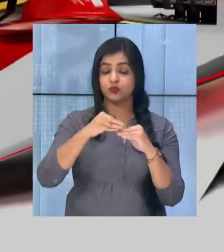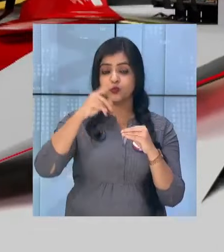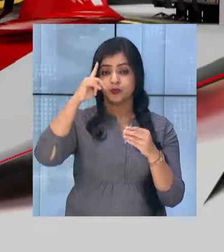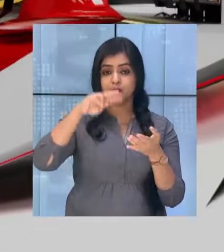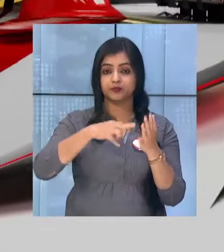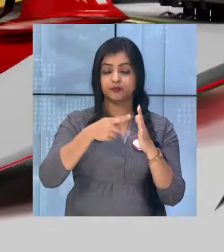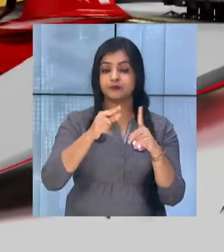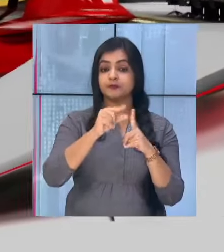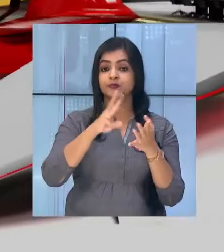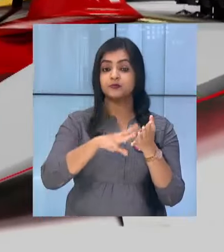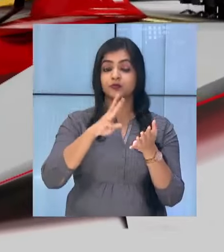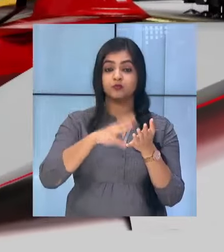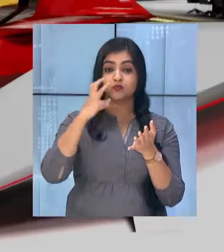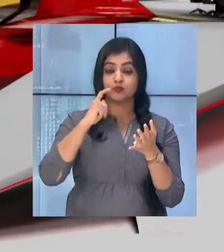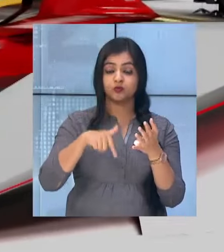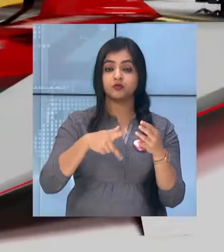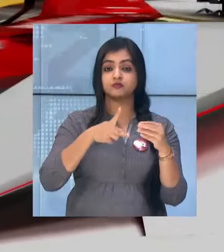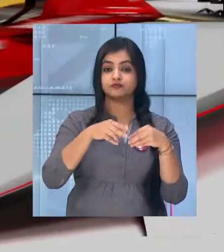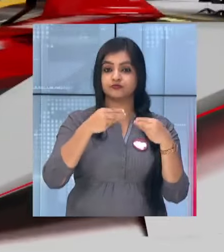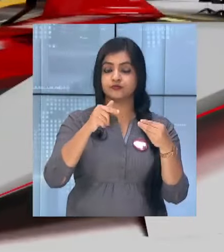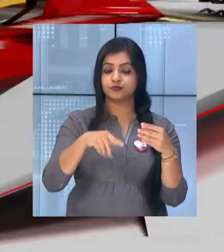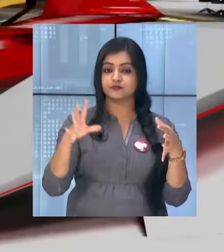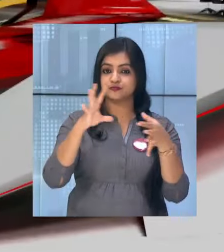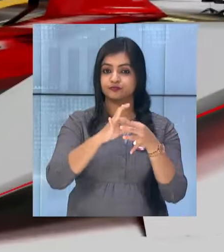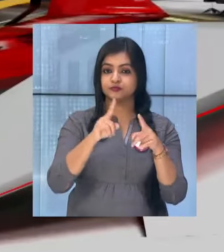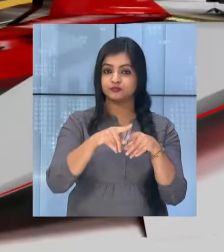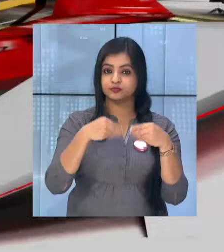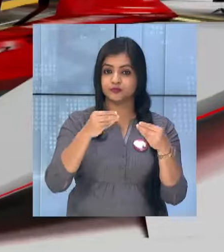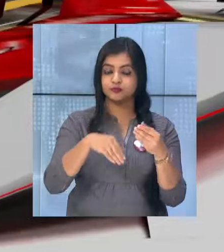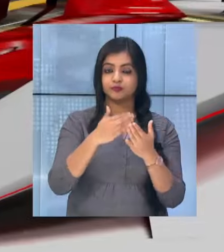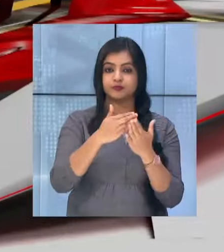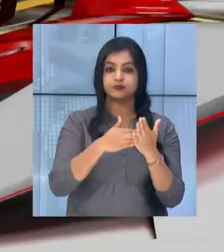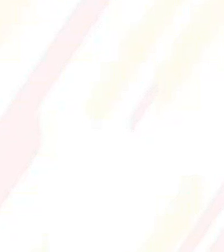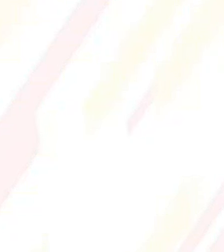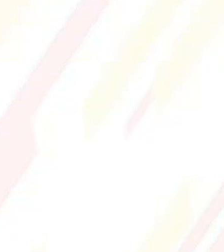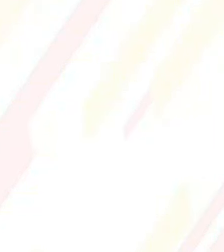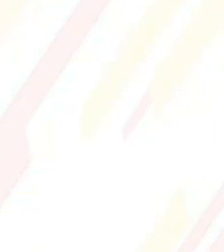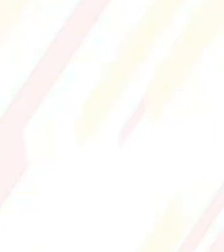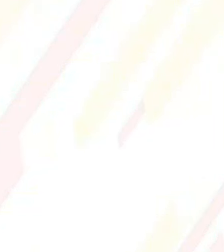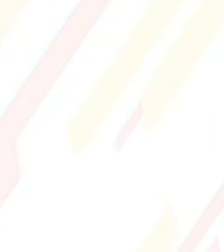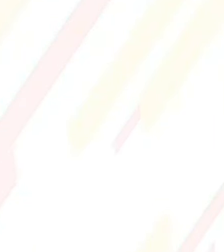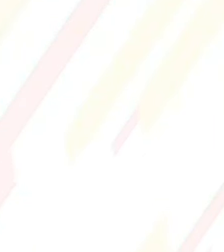പ്രധാനമന്ത്രിയുടെ സാന്നിധ്യത്തിൽ പ്രധാനമന്ത്രി തന്നെ ആ ലയനം പ്രഖ്യാപിക്കും എന്നതാണ് ഇപ്പോൾ വരുന്ന വിവരം